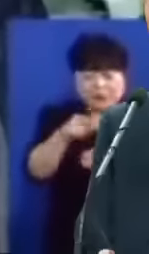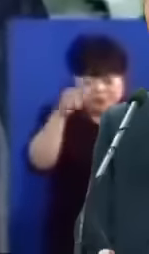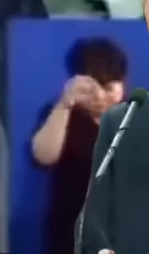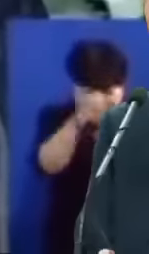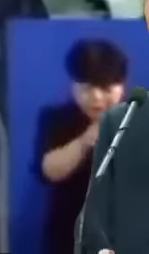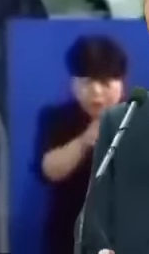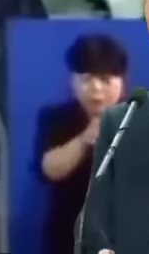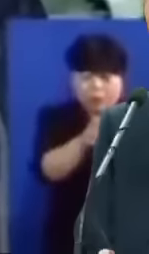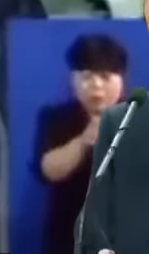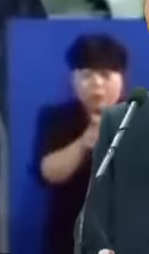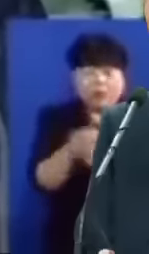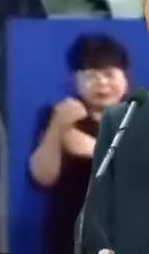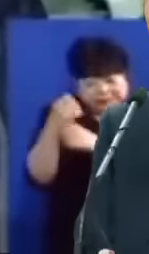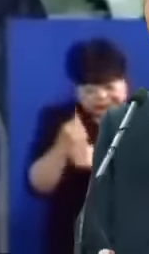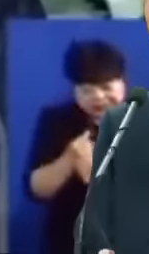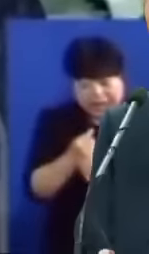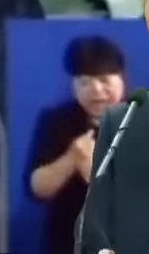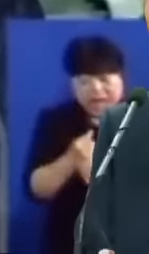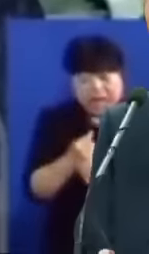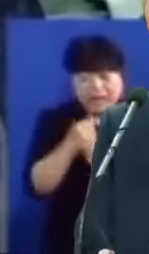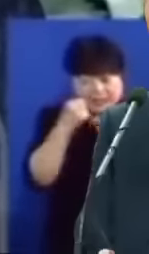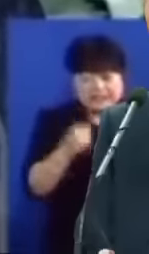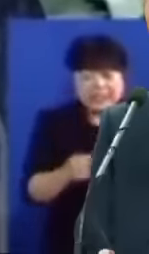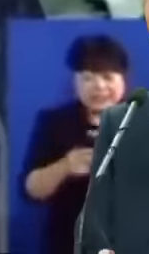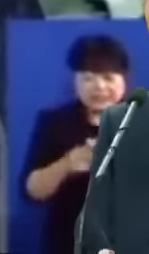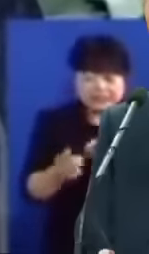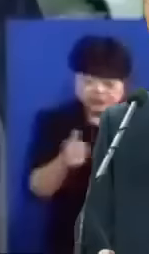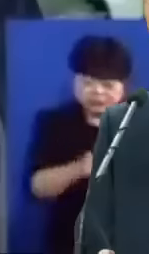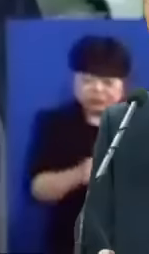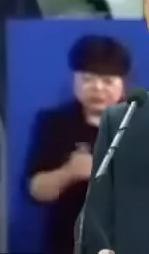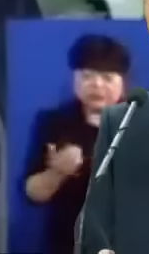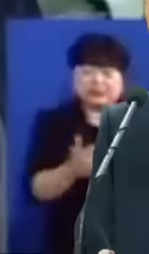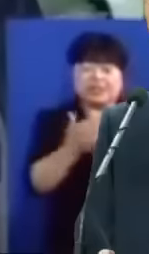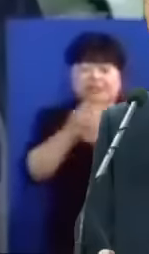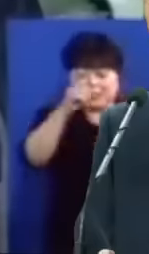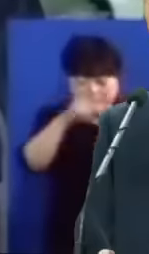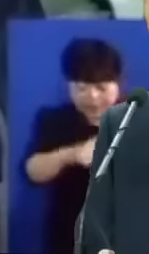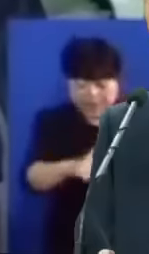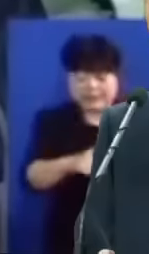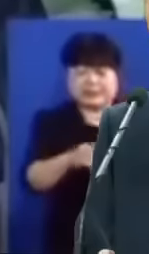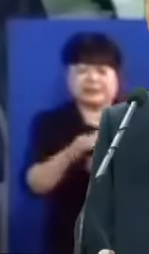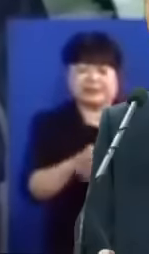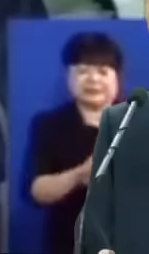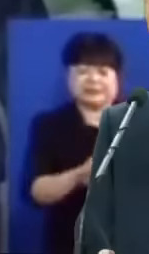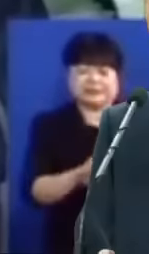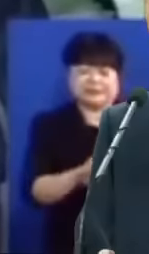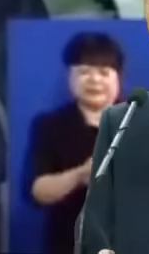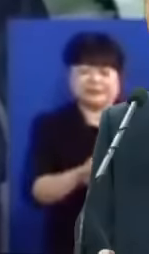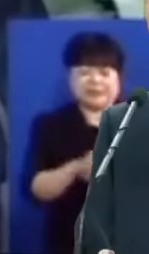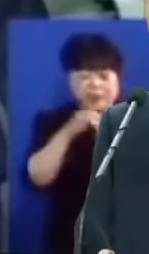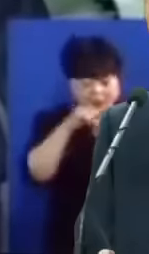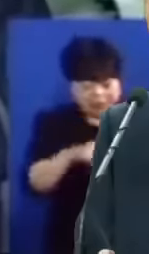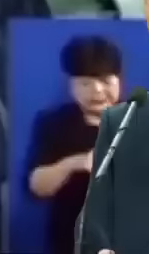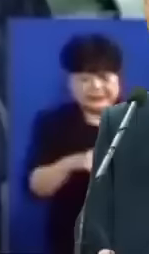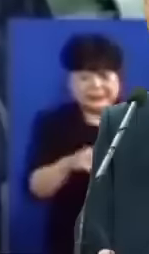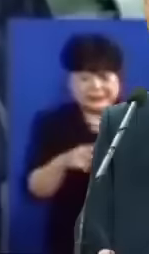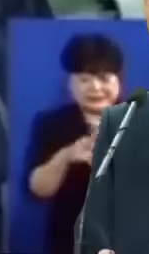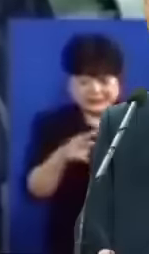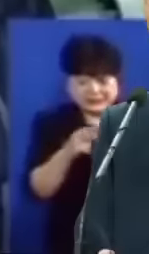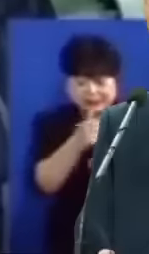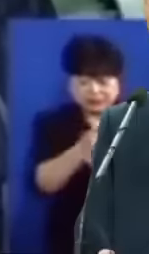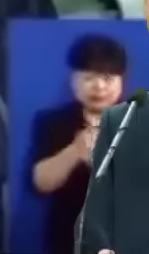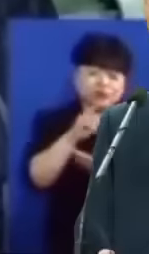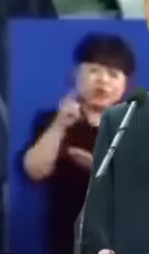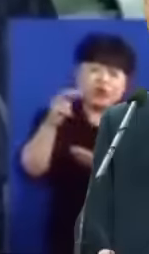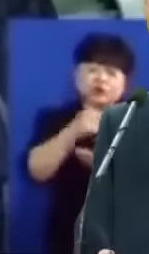맡기고 의지하고 살든지 죽든지 흥하든지 생하든지 망하든지 패하든지